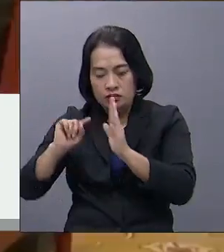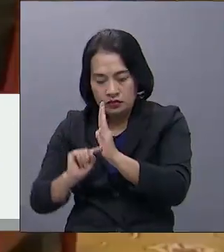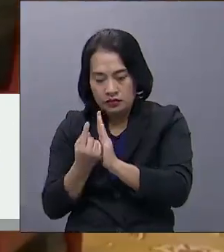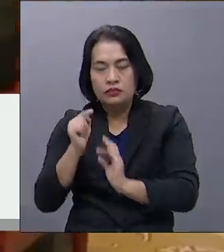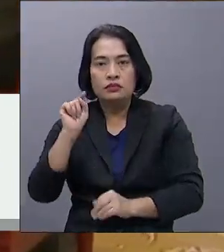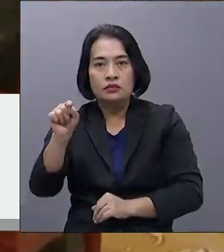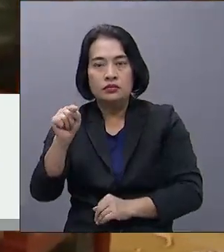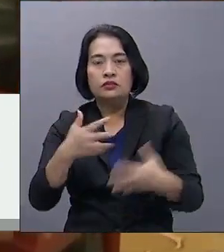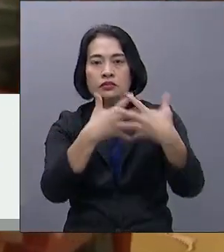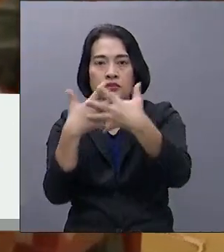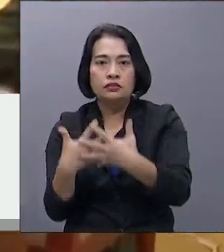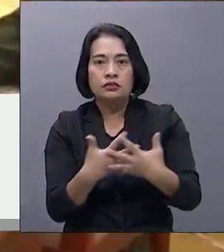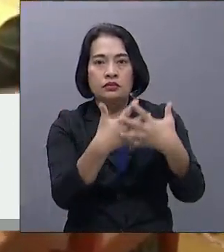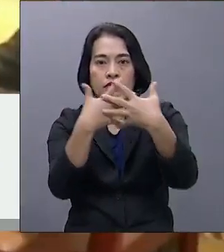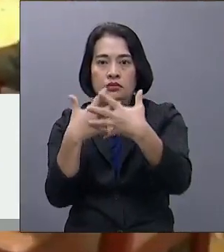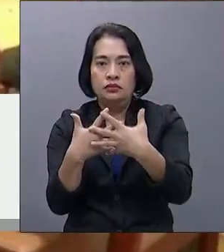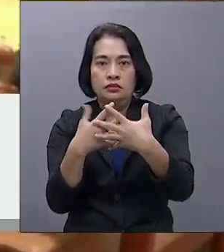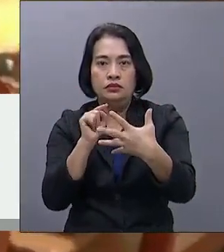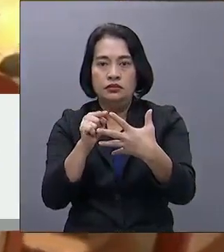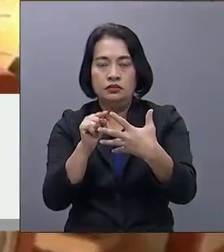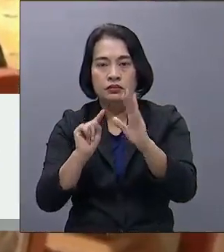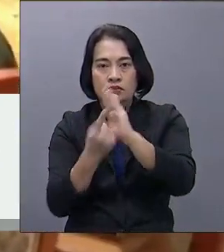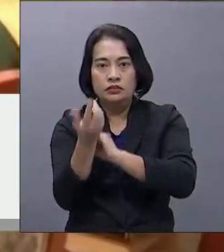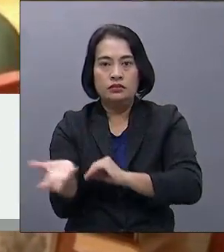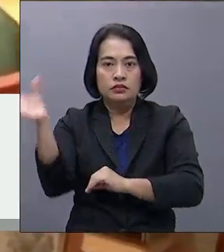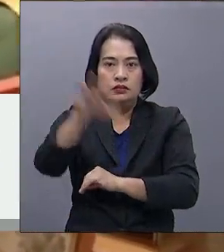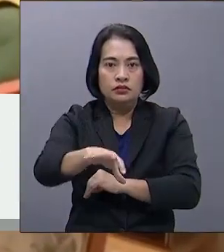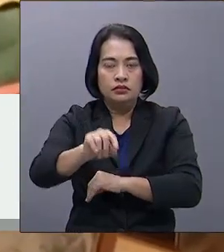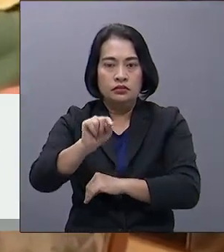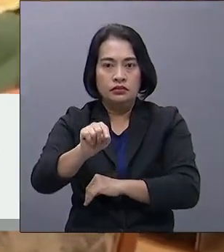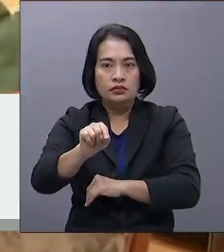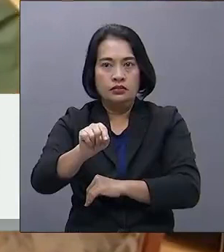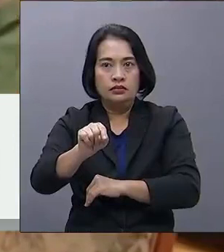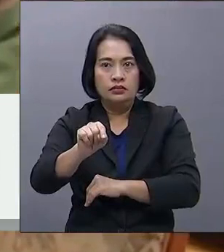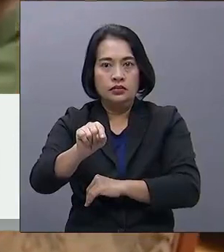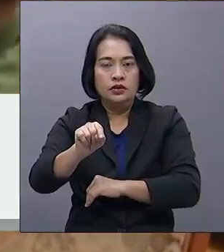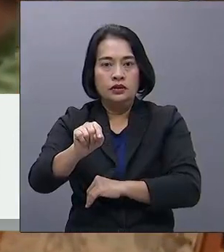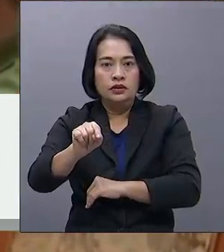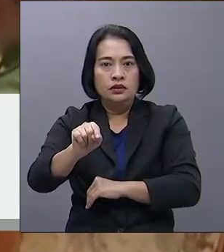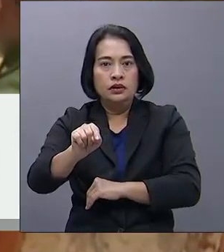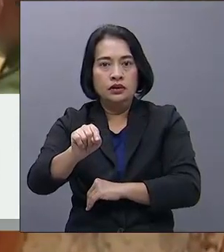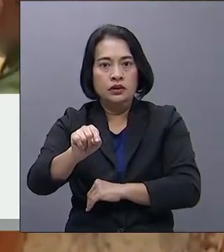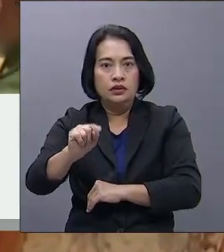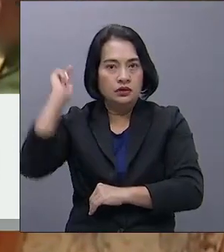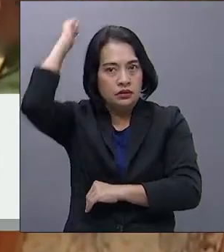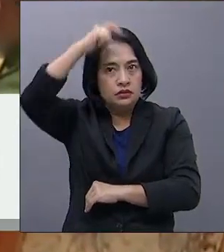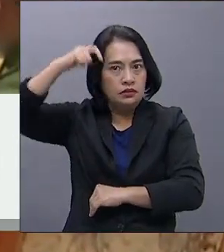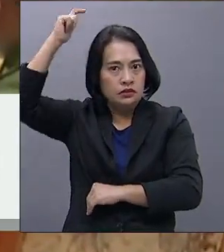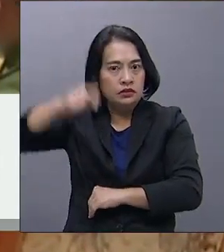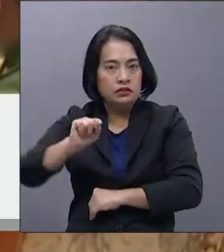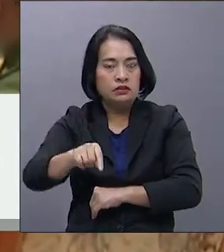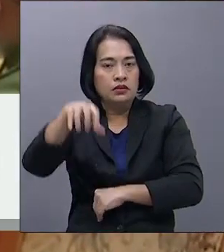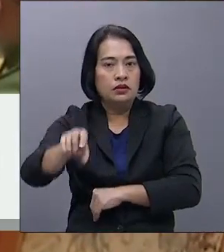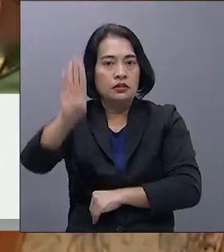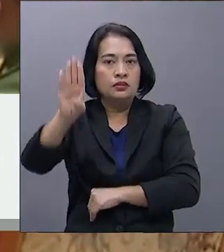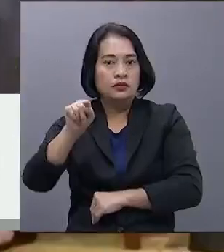ที่สหรัฐใช้มาตรการคว่ำบาตรกับเจ้าหน้าที่ของเมียนมาขออภัยค่ะเมียนมาออยล์แอนด์แก๊สเอ็นเตอร์ไพรส์ซึ่งเป็นบริษัทด้